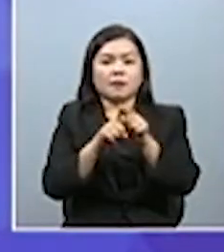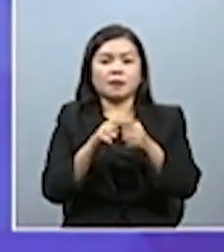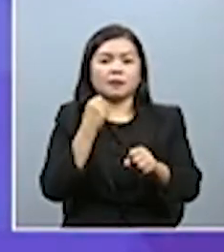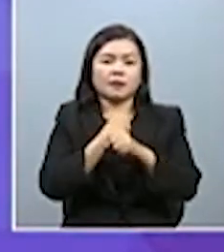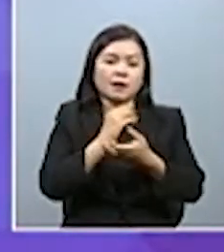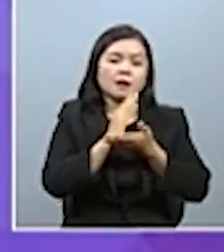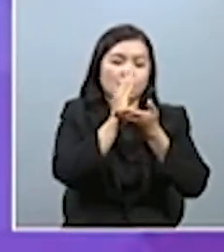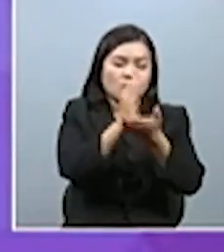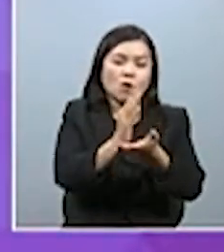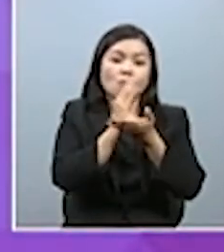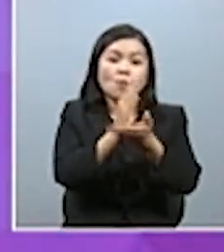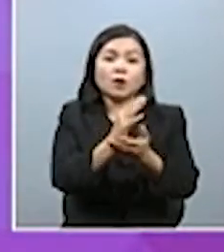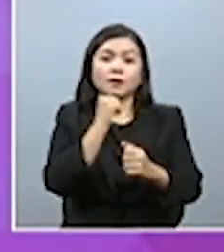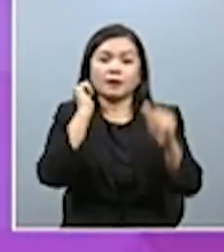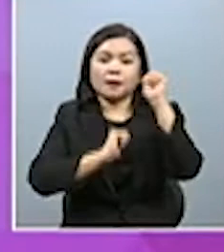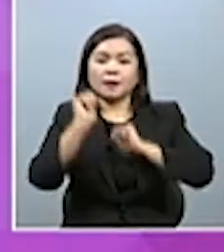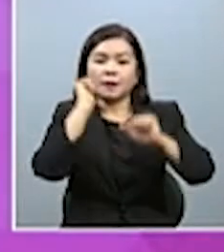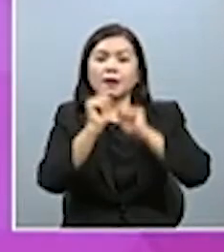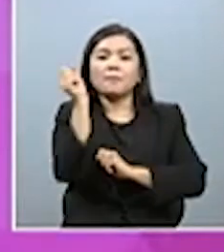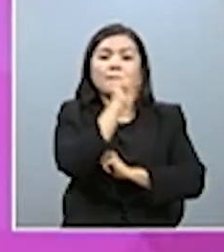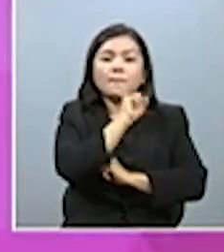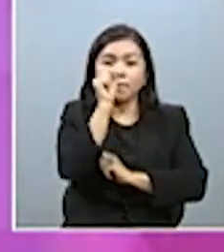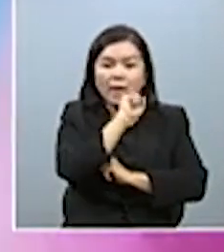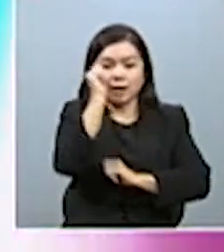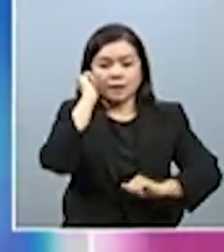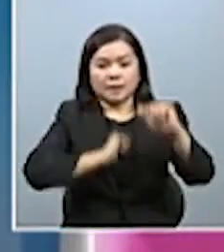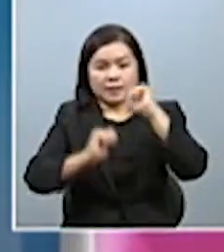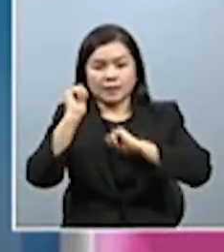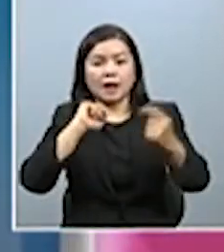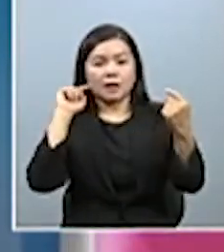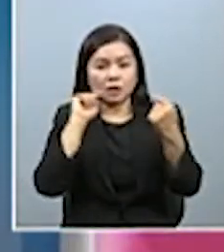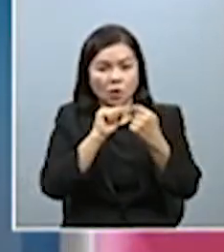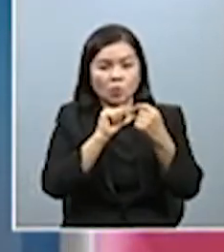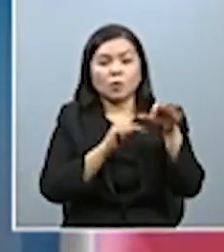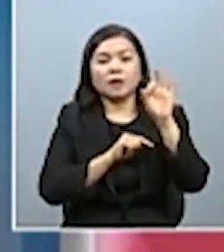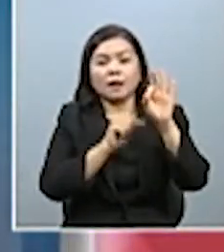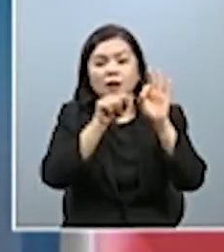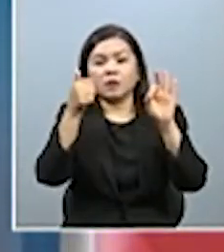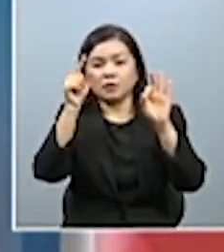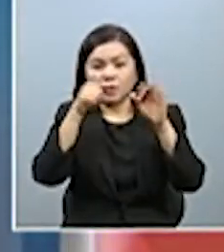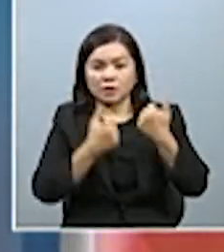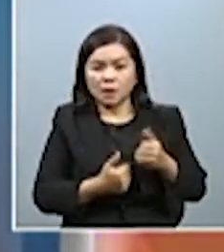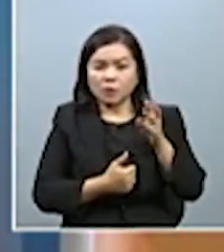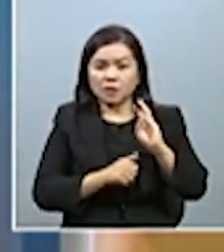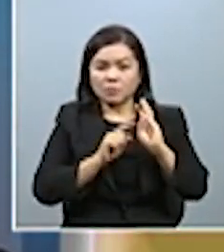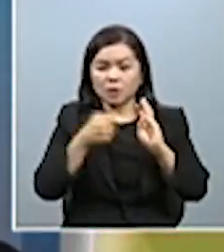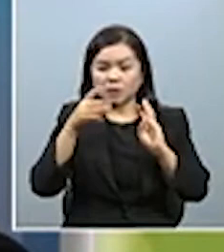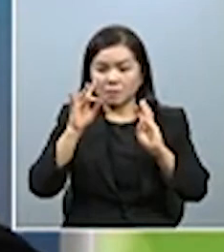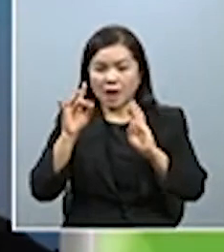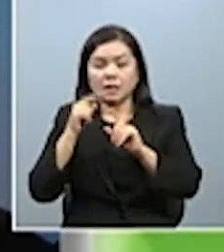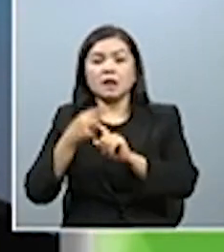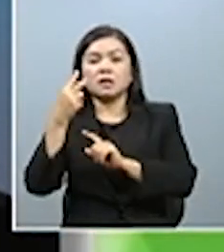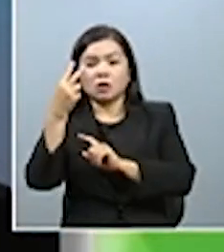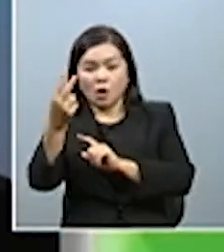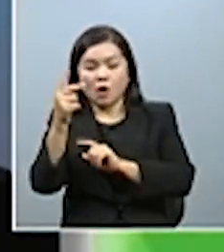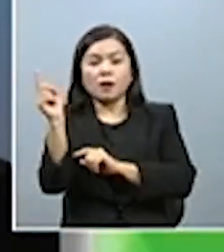องหมายจะปั้นให้มันเป็น I'm Still Alive จะจัดแสดงขึ้นในวันที่9ถึง11แล้ววันที่16ถึง18กุมภาพันธ์ที่ห